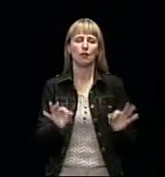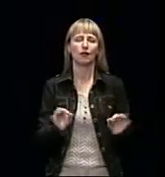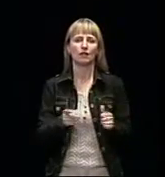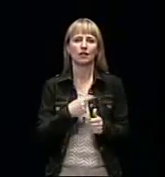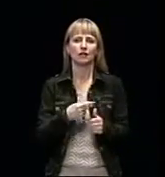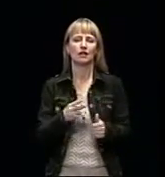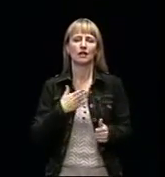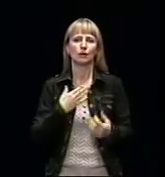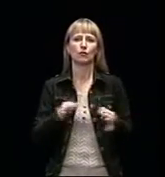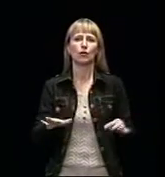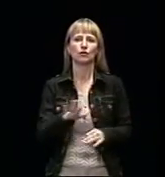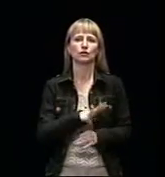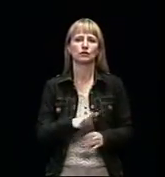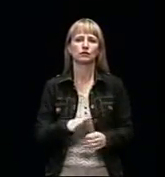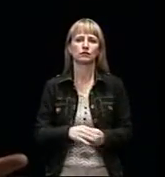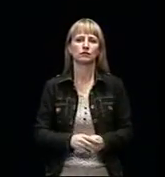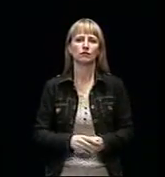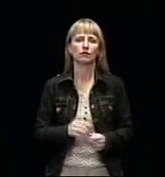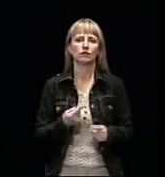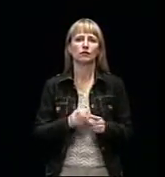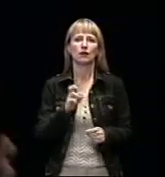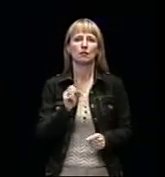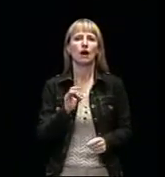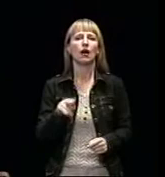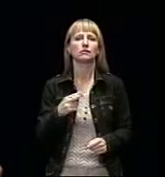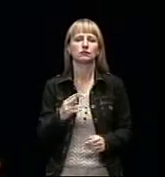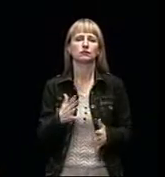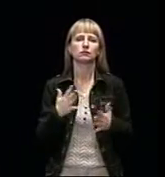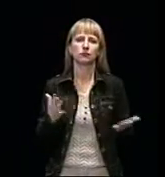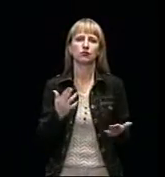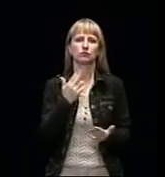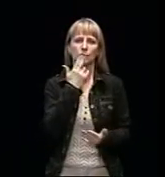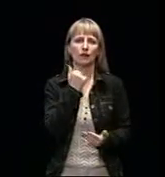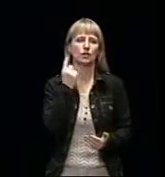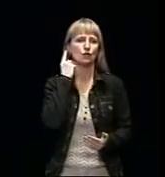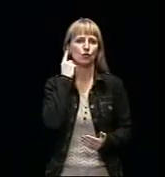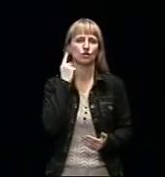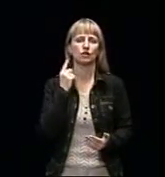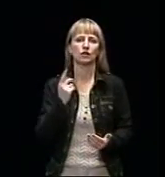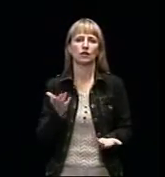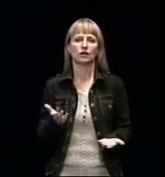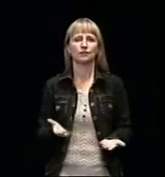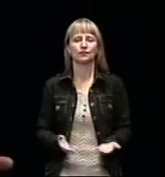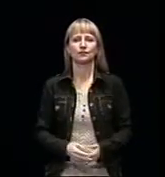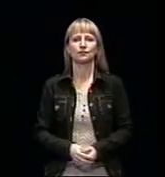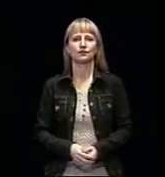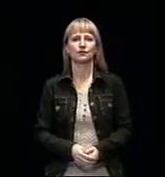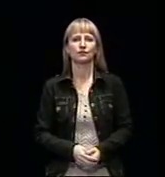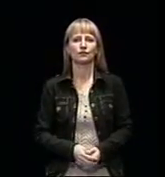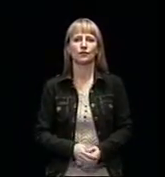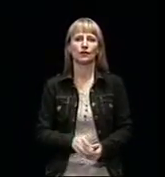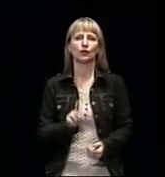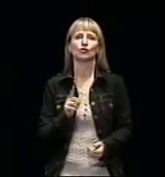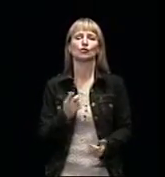нашого простіру термін бард все ж таки більш звичний. В